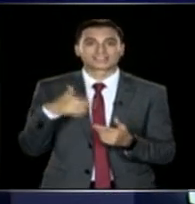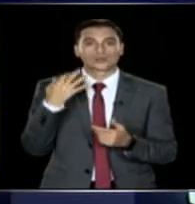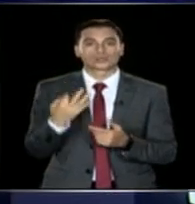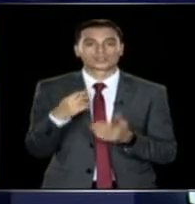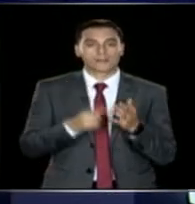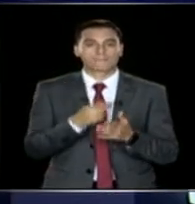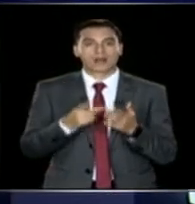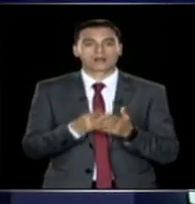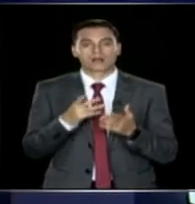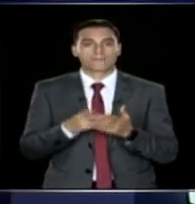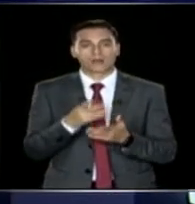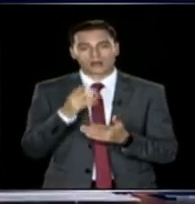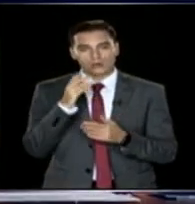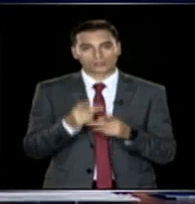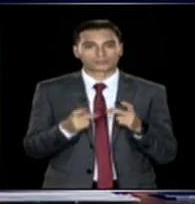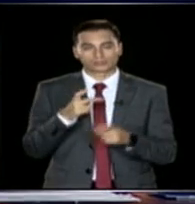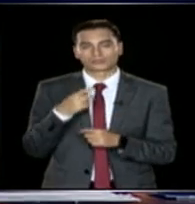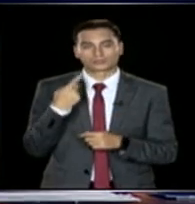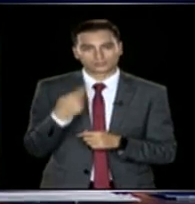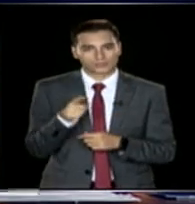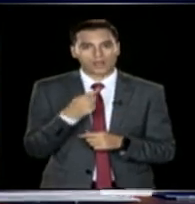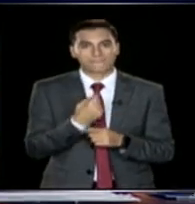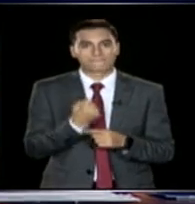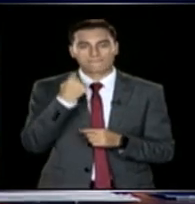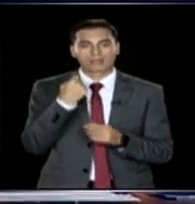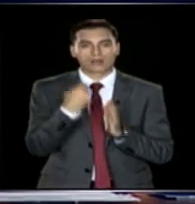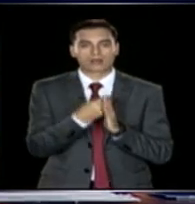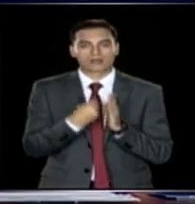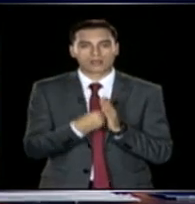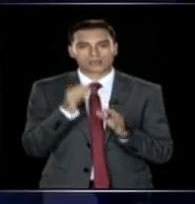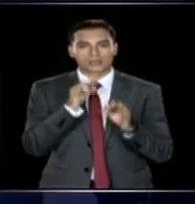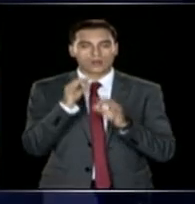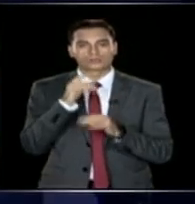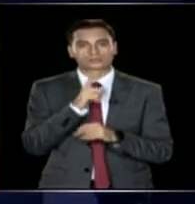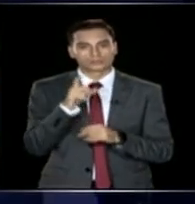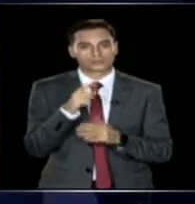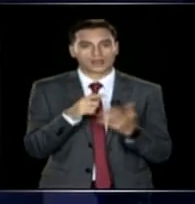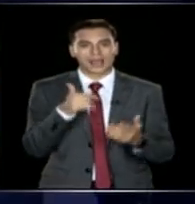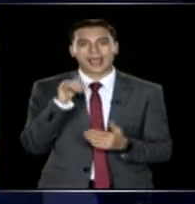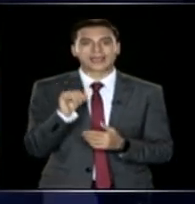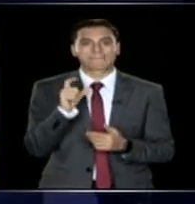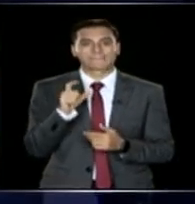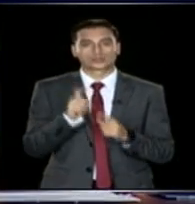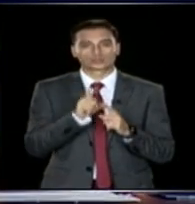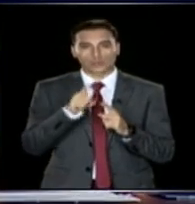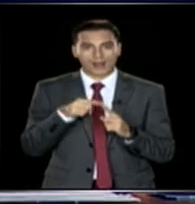36 مرة اليوفنتوس بطل الدوري. ايمن احمد، السؤال اللي جاي